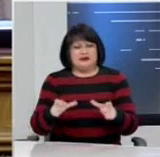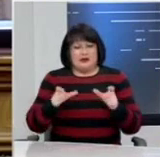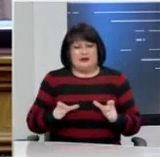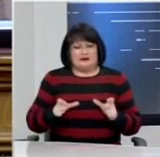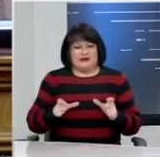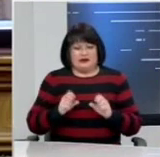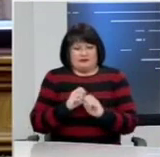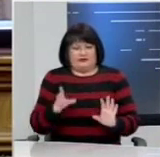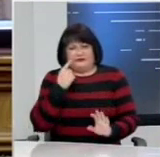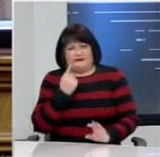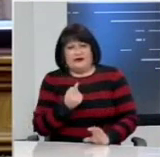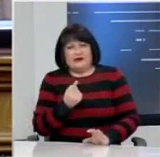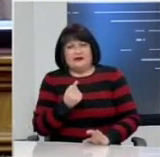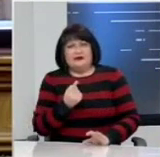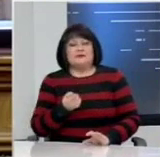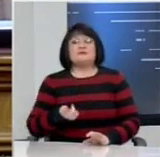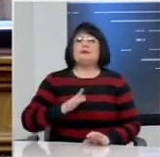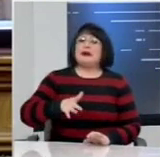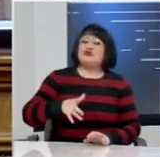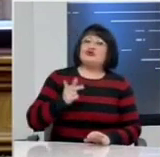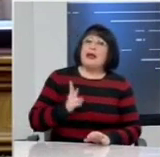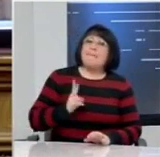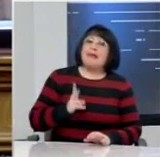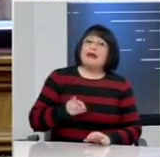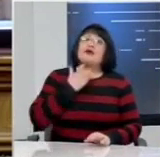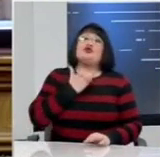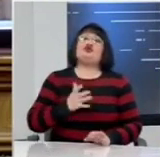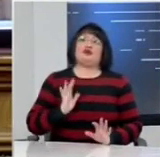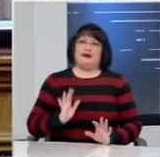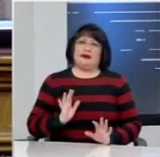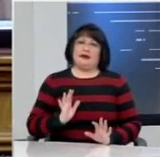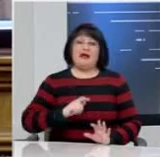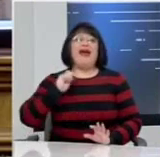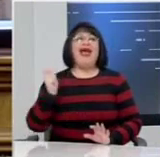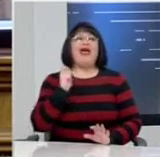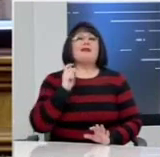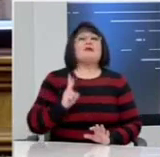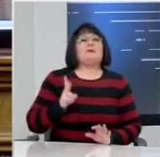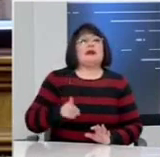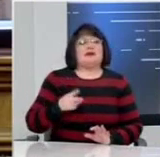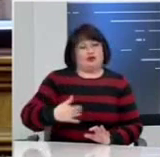ανασφάλεια και εγκυμονεί κινδύνους σοβαρούς, εθνικούς κινδύνους.